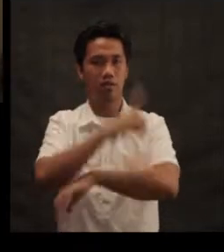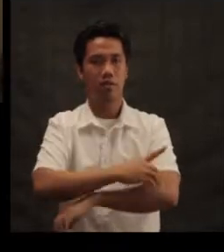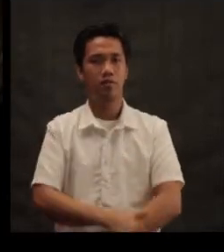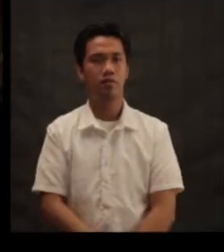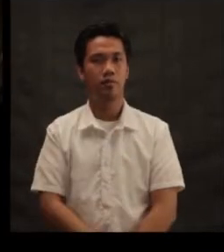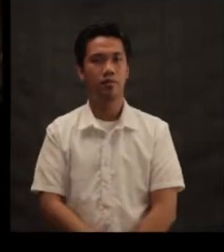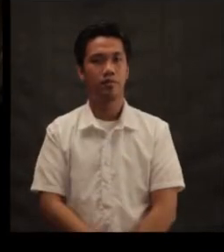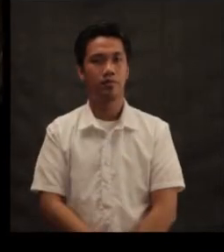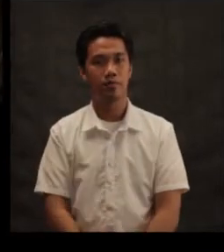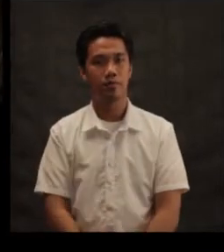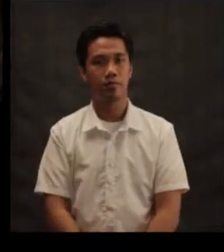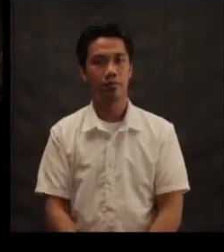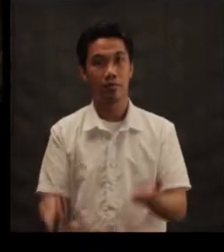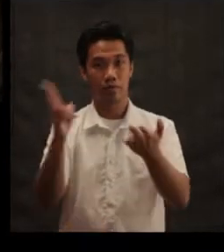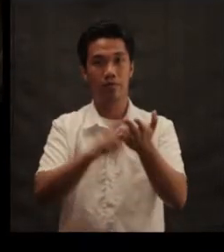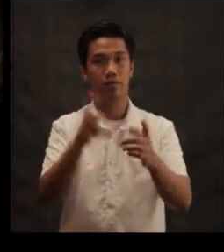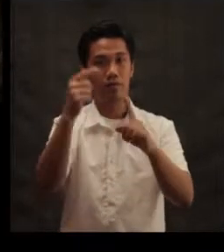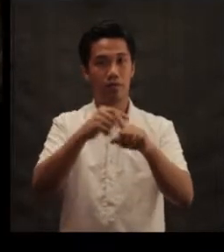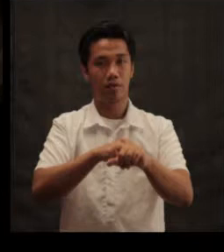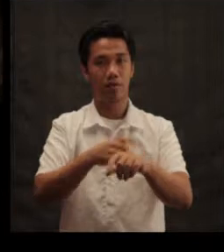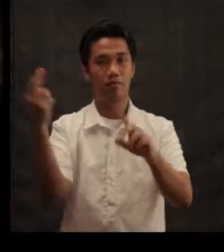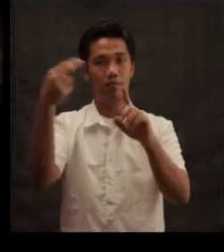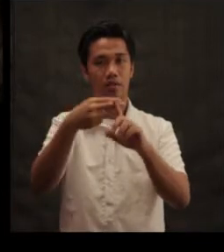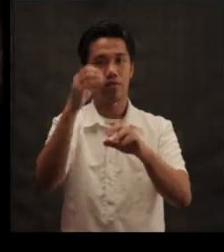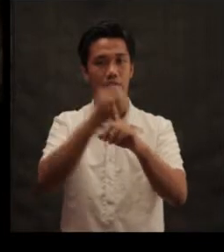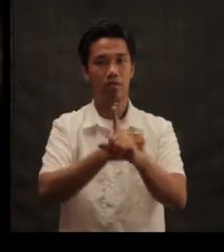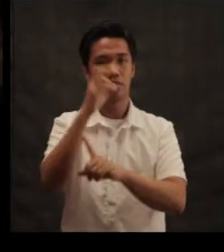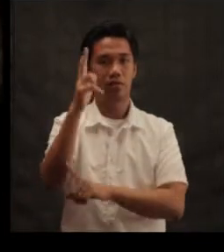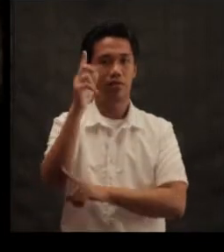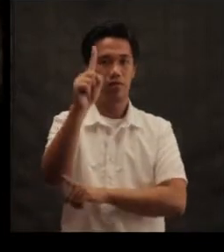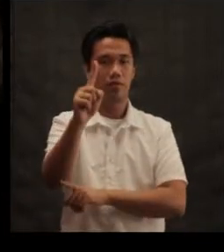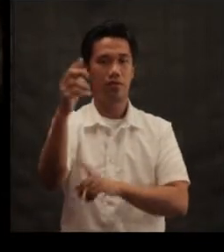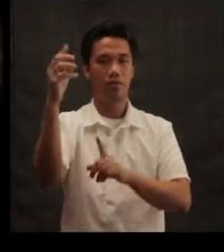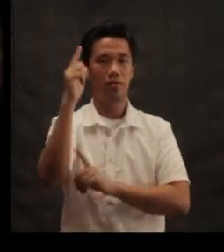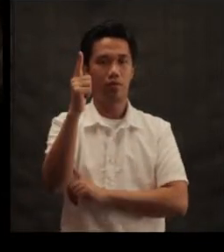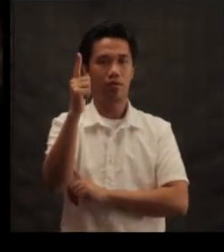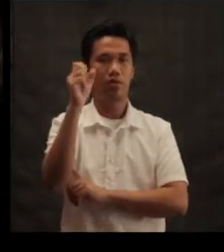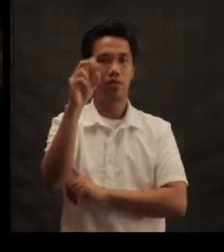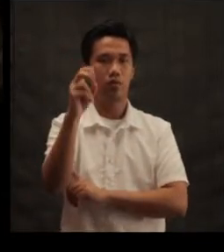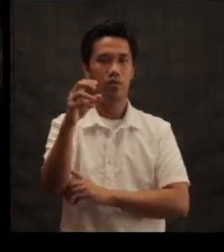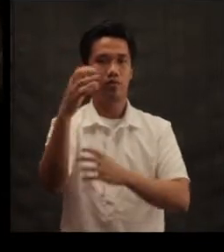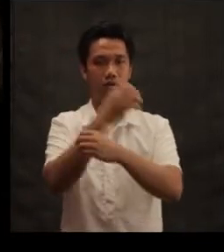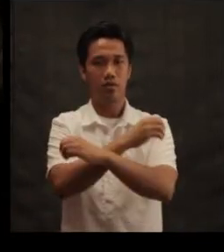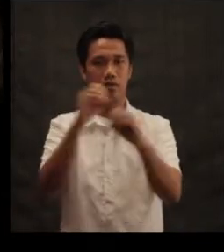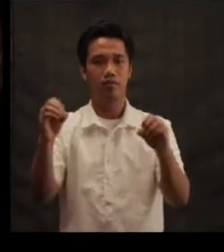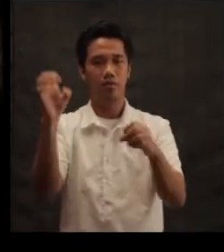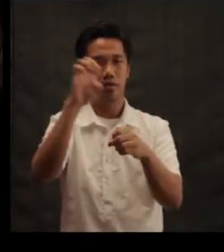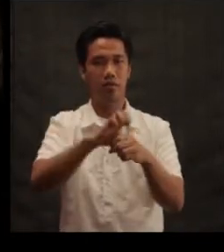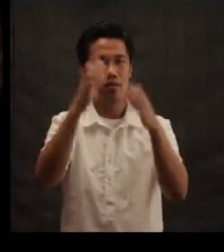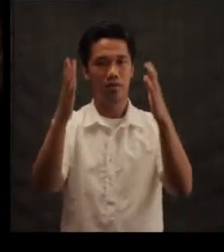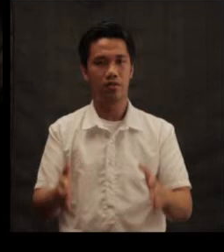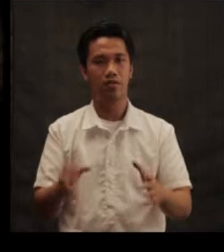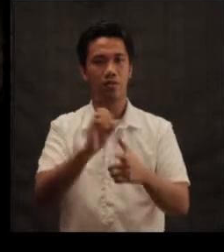Kailan dapat magrehistro? Ngayon hanggang sa huling araw ng Oktubre taong 2012 sa tanggapan ng election officer o